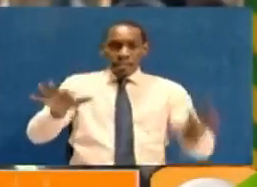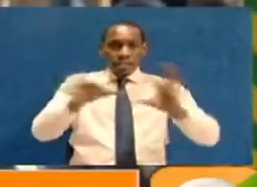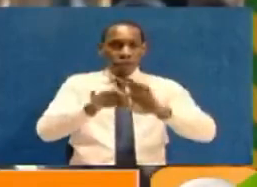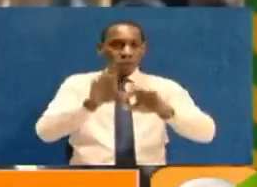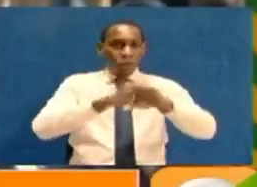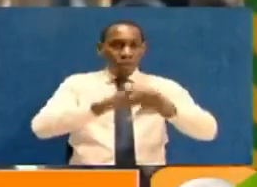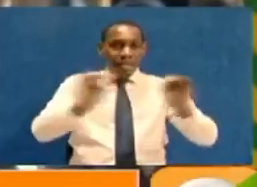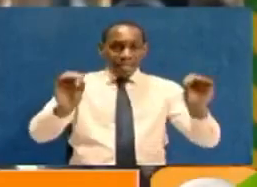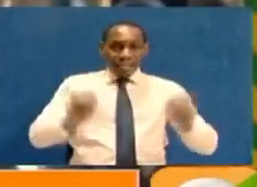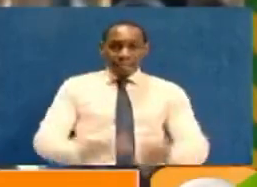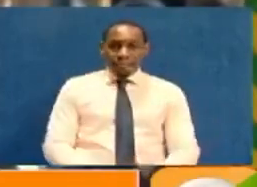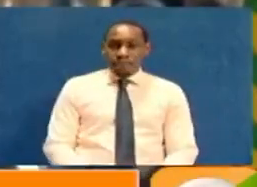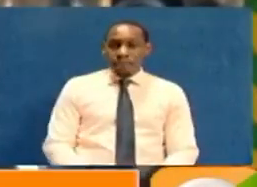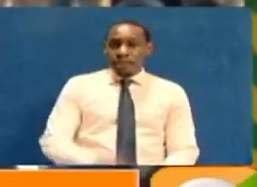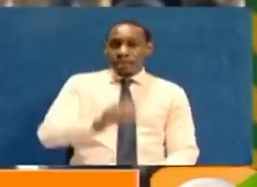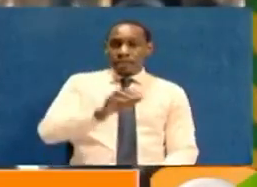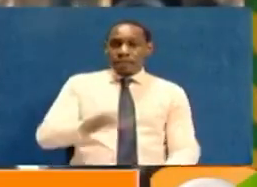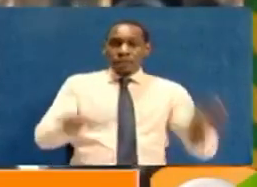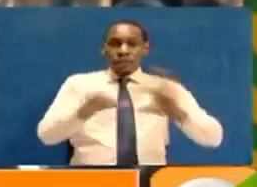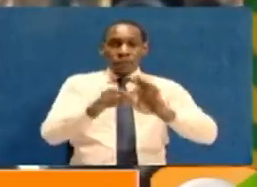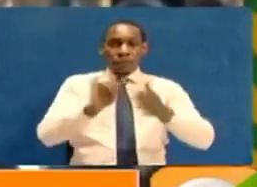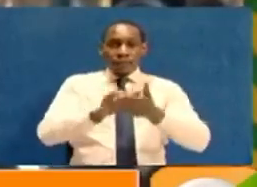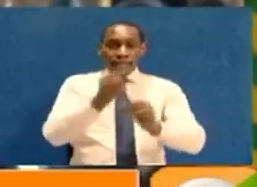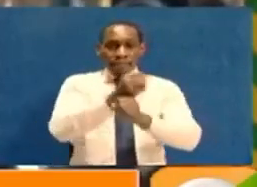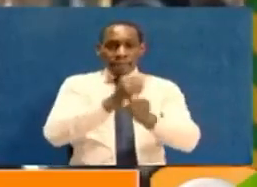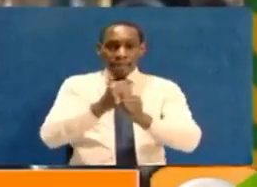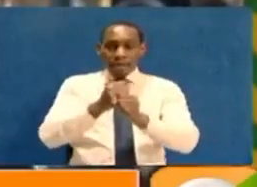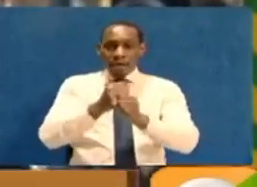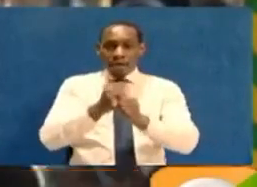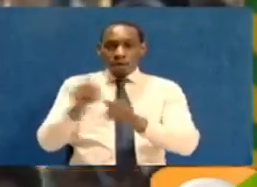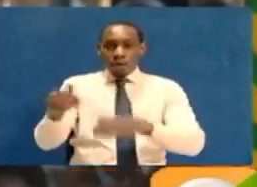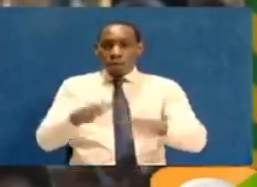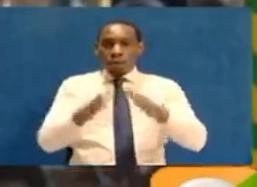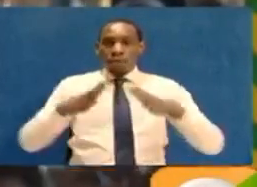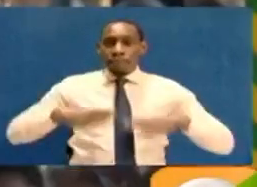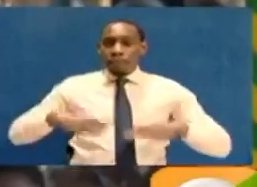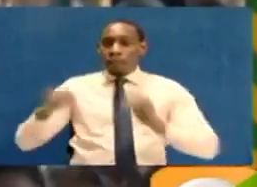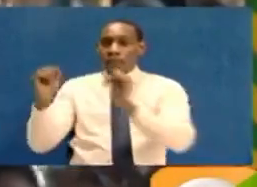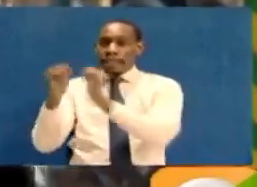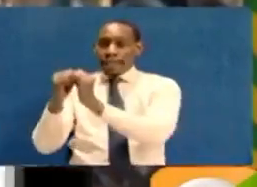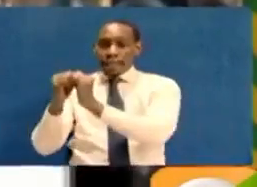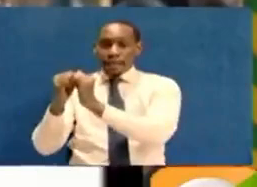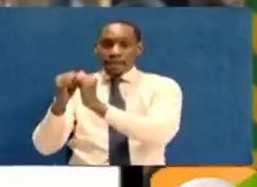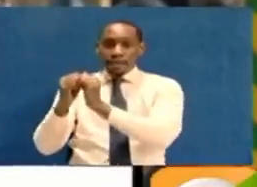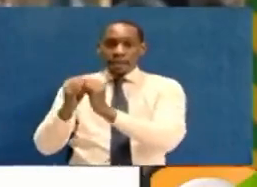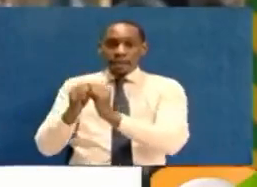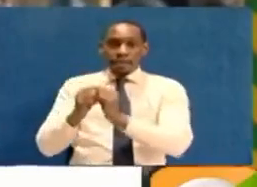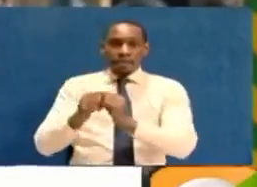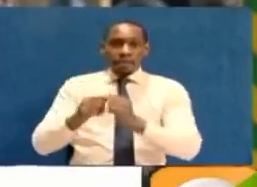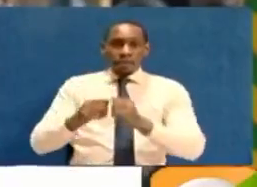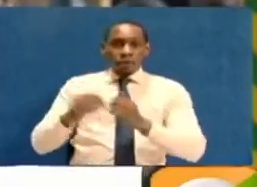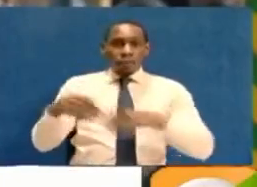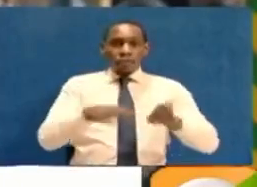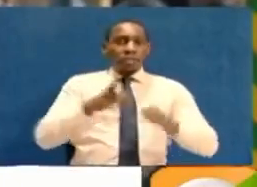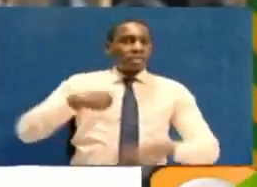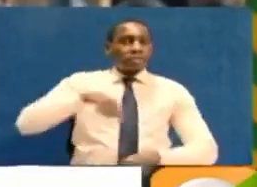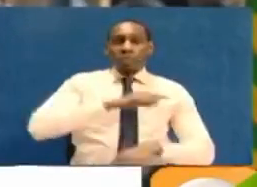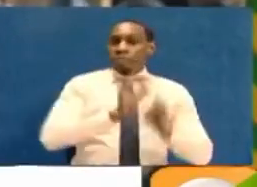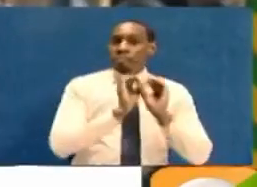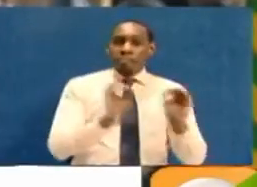haramu. Ni muungano ya kutengeneza nafasi za watu kumi. Sio nafasi zetu sisi.